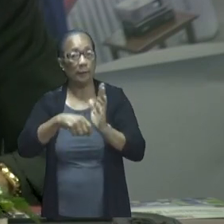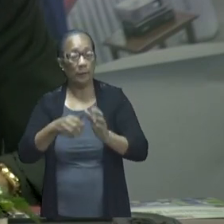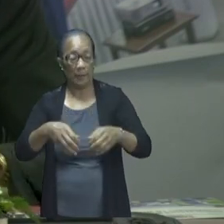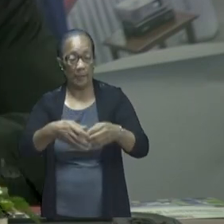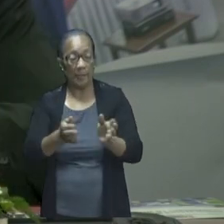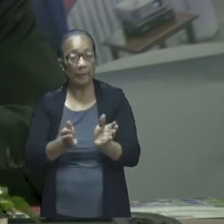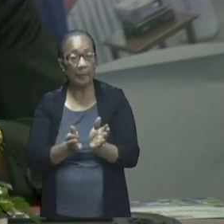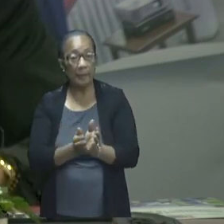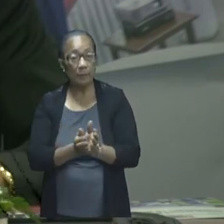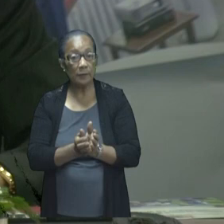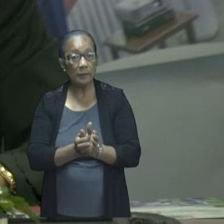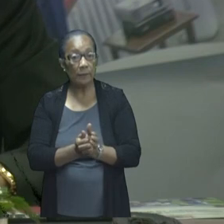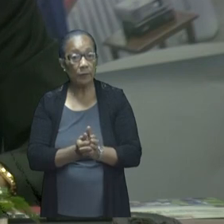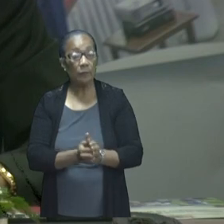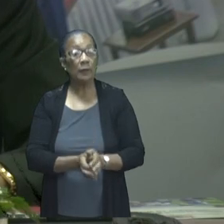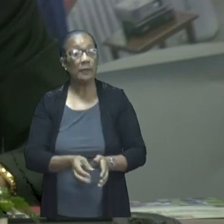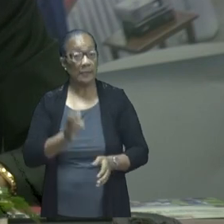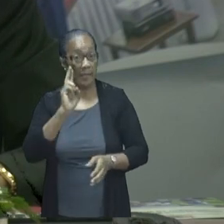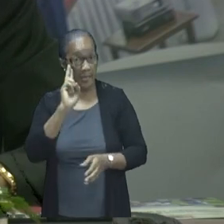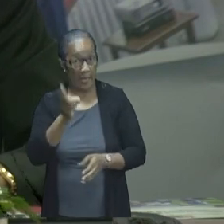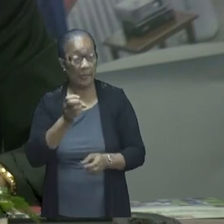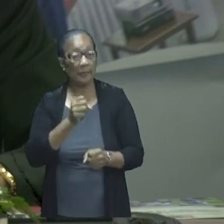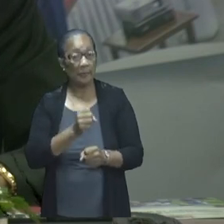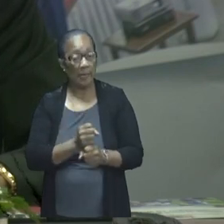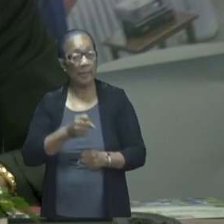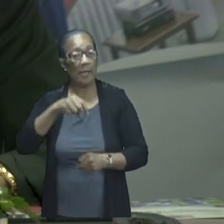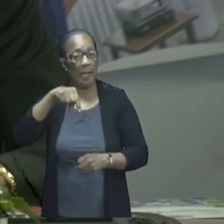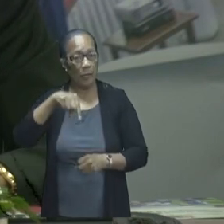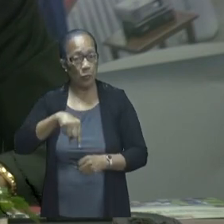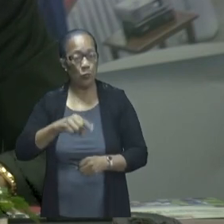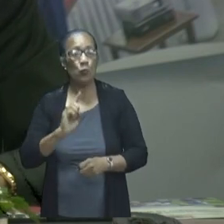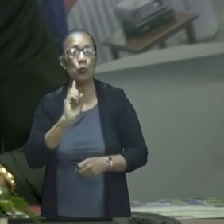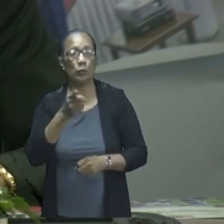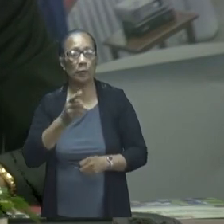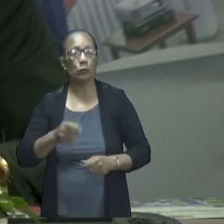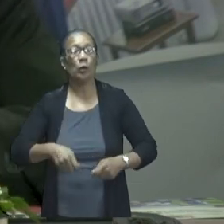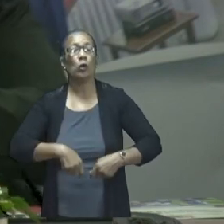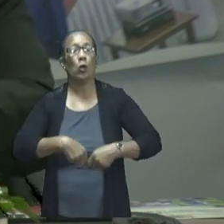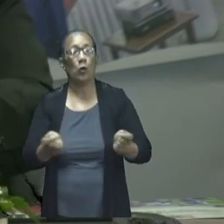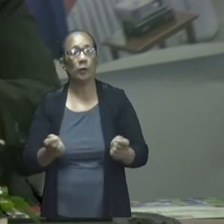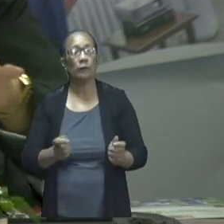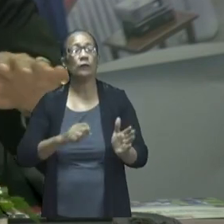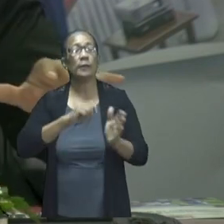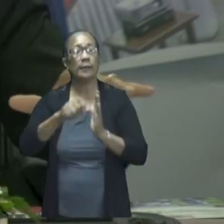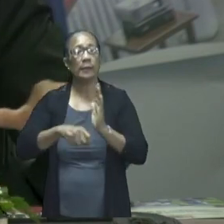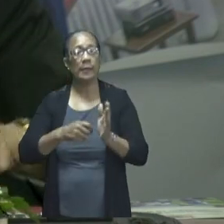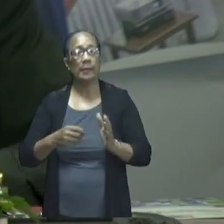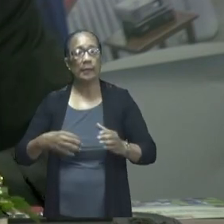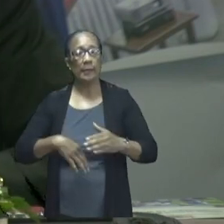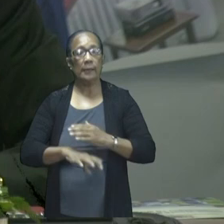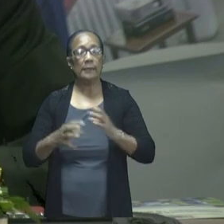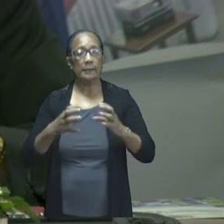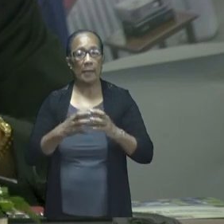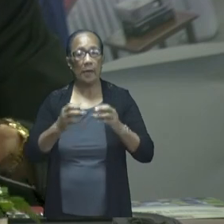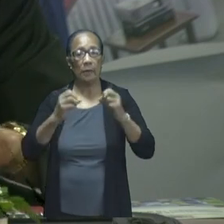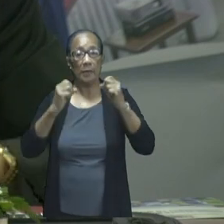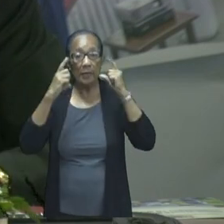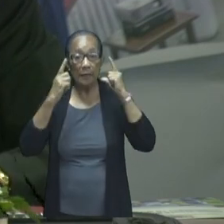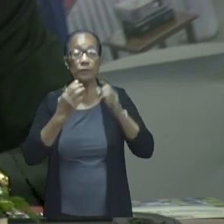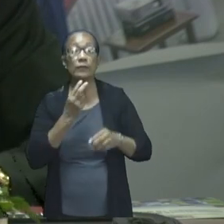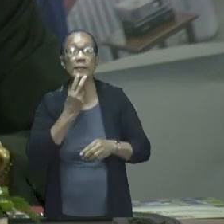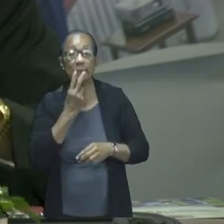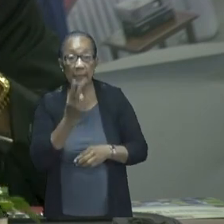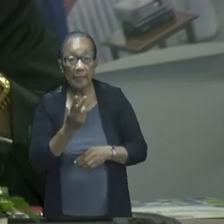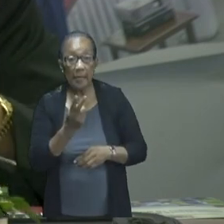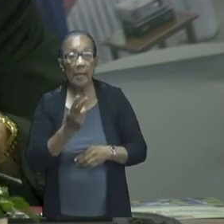als zichtbaar gewoon en nu gaan we richting uitvoering van de projecten u gaat in de samenleving constant zien dat de projecten